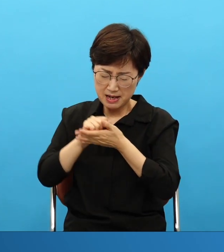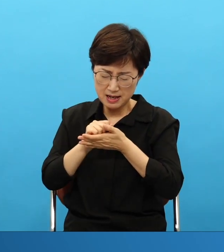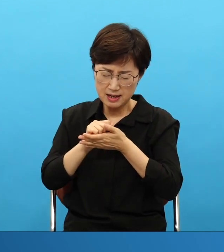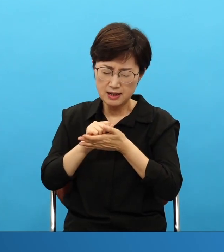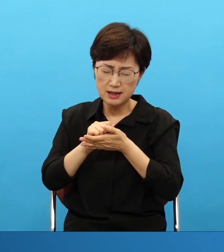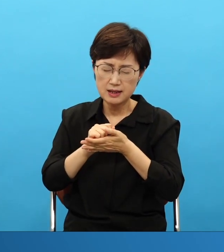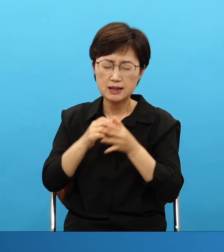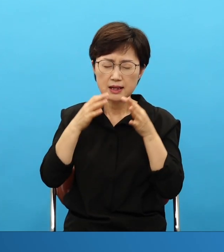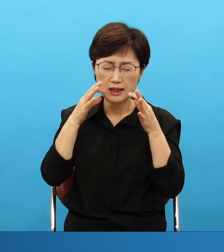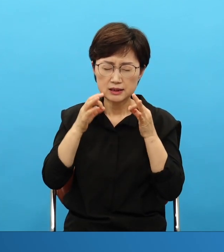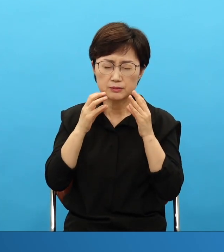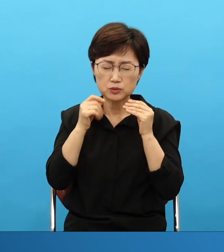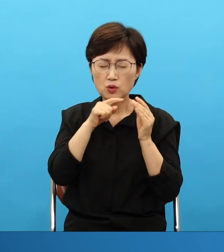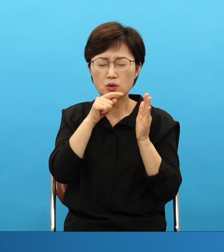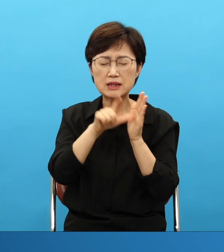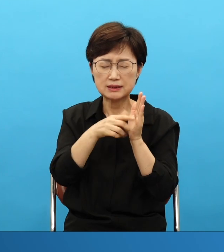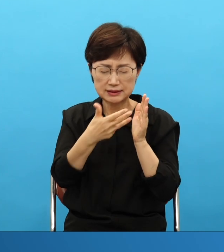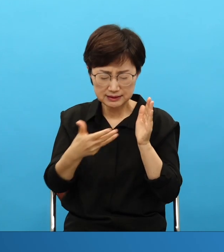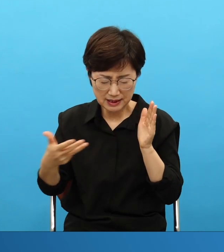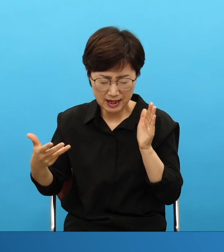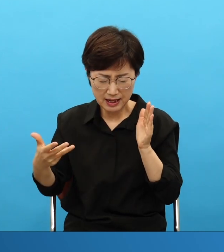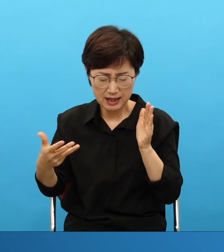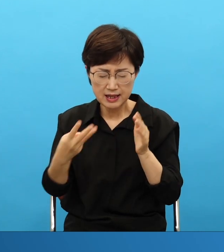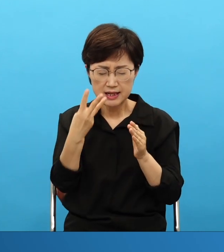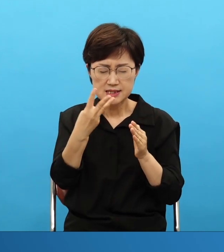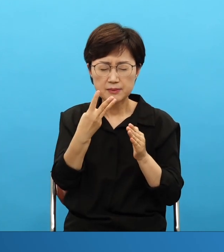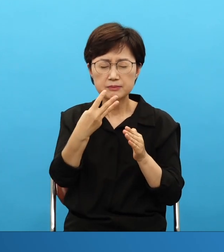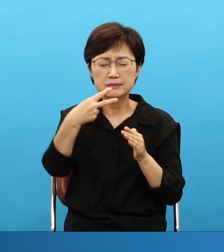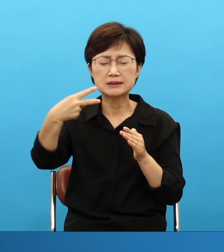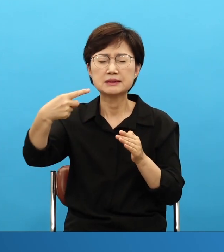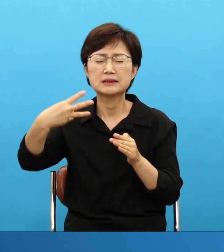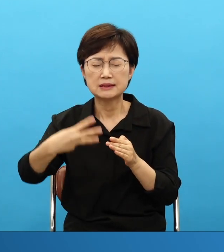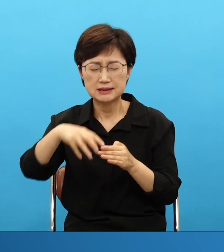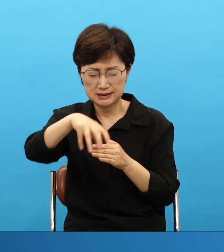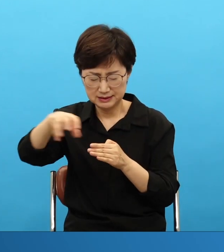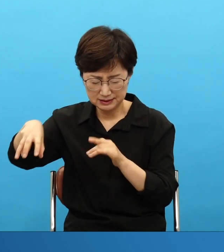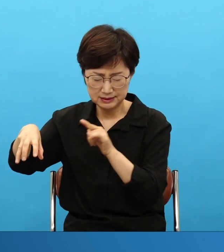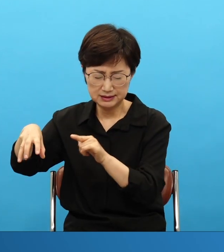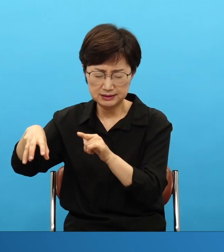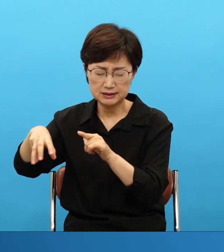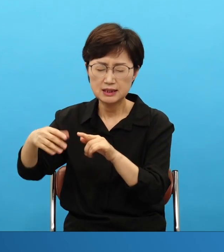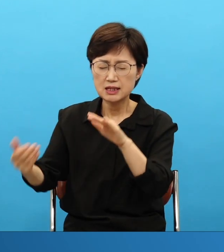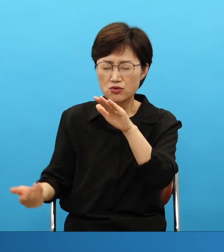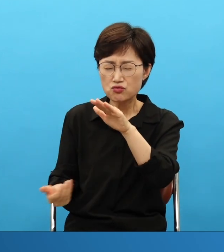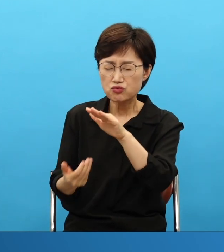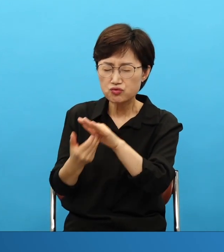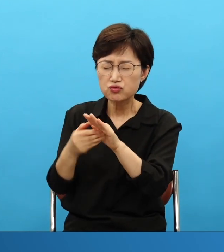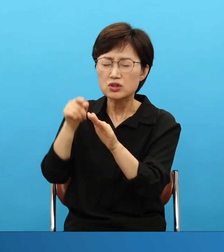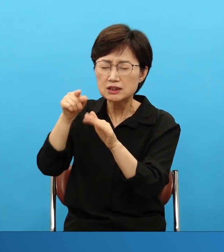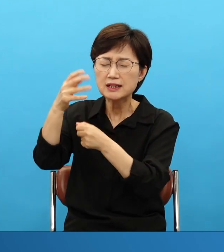해토 성하는 하나님을 더 깊이 신뢰하는 믿음을 더하여